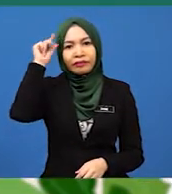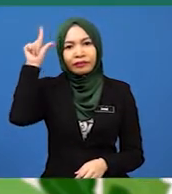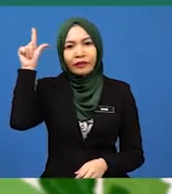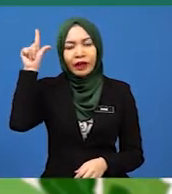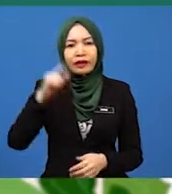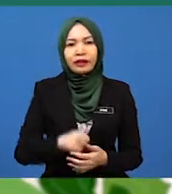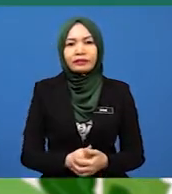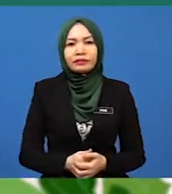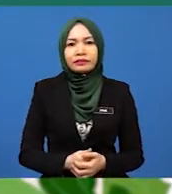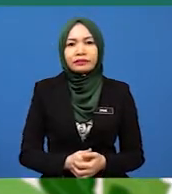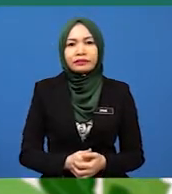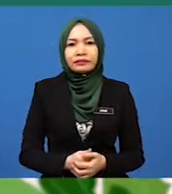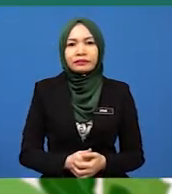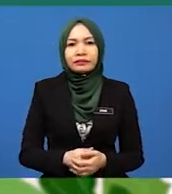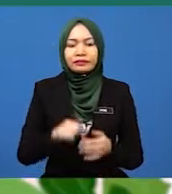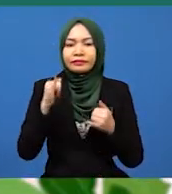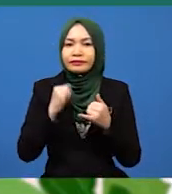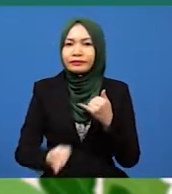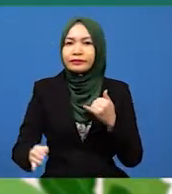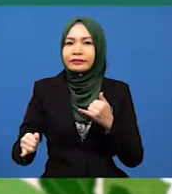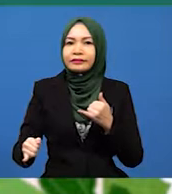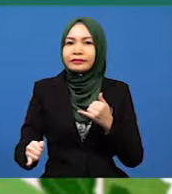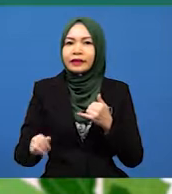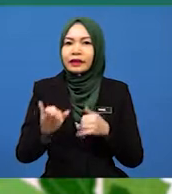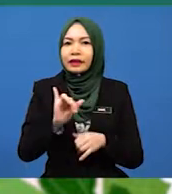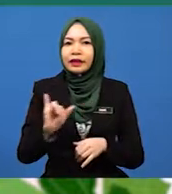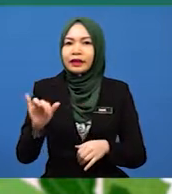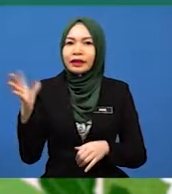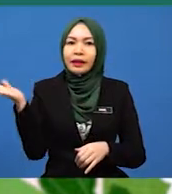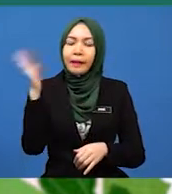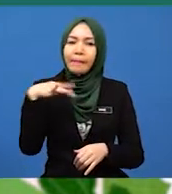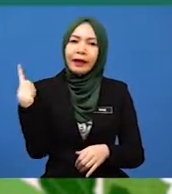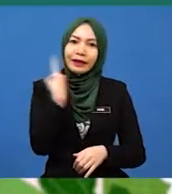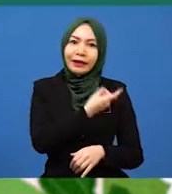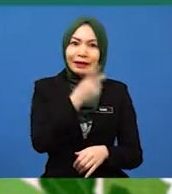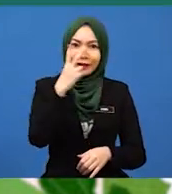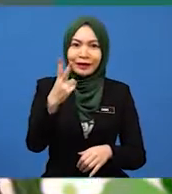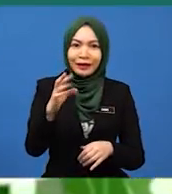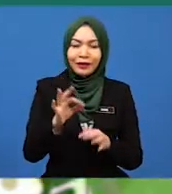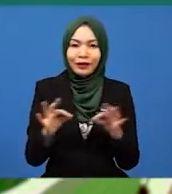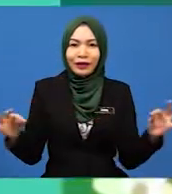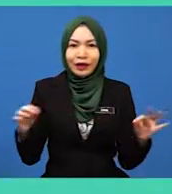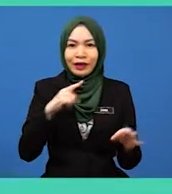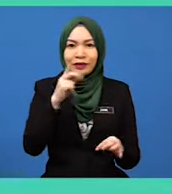Akhir sekali, mari kita lihat ayat seruan dalam perenggan keenam.